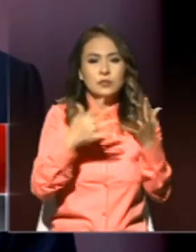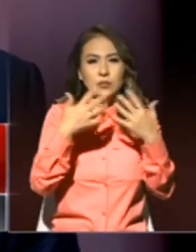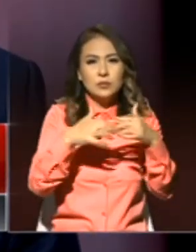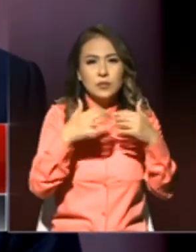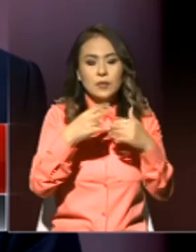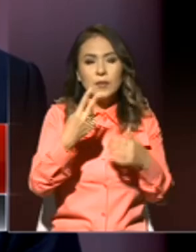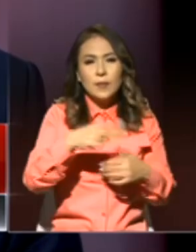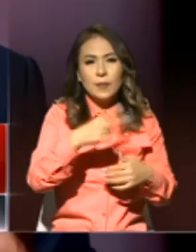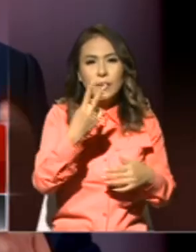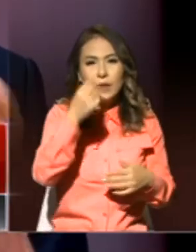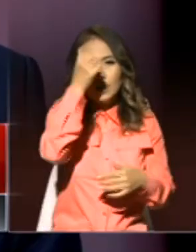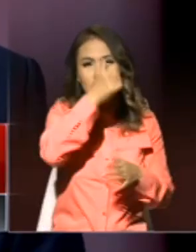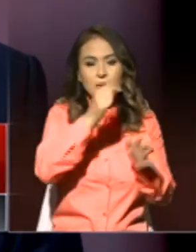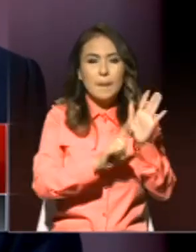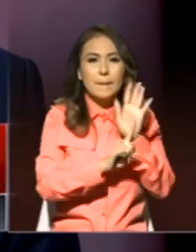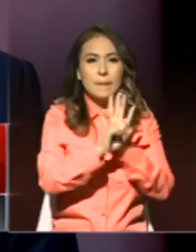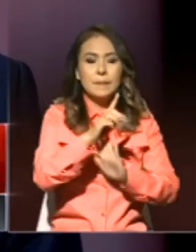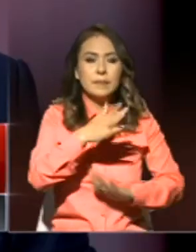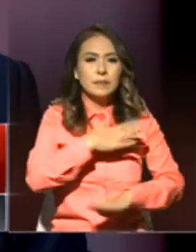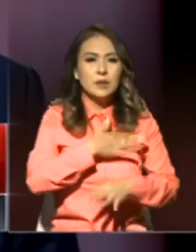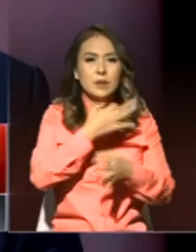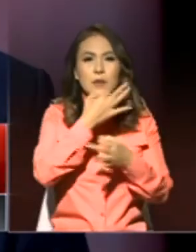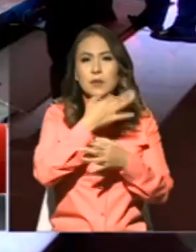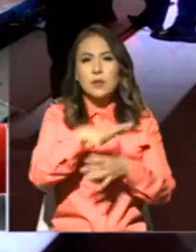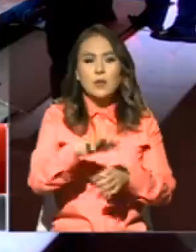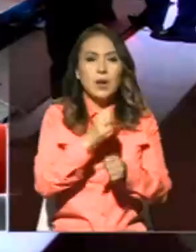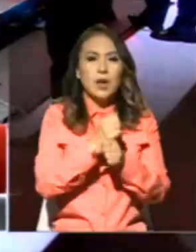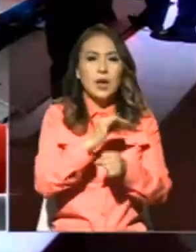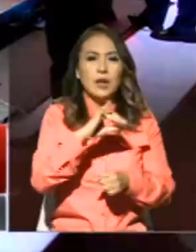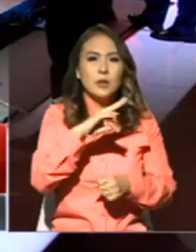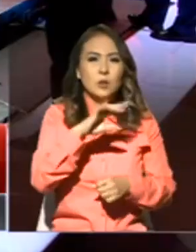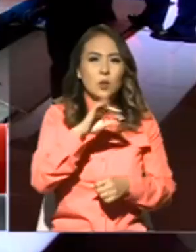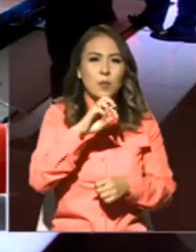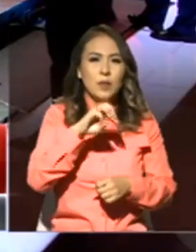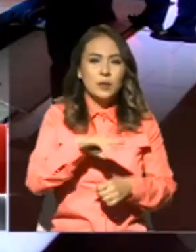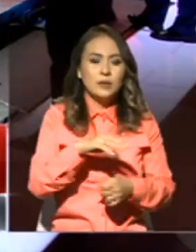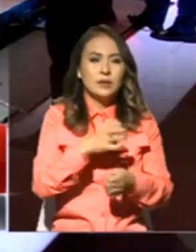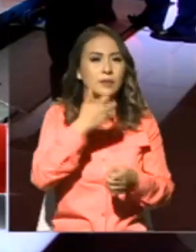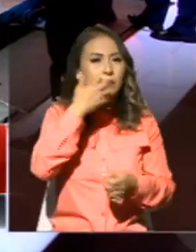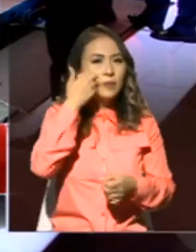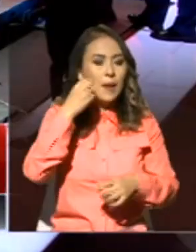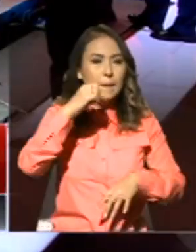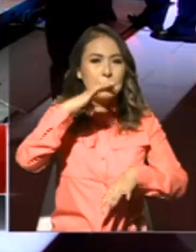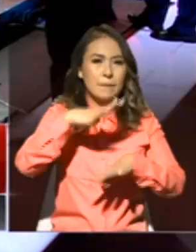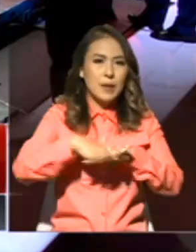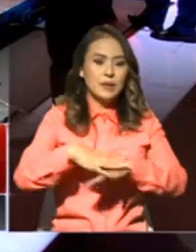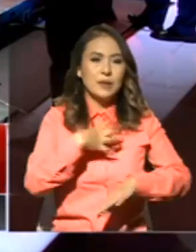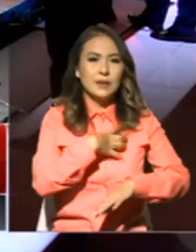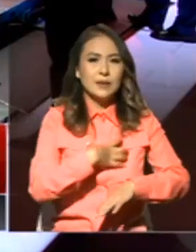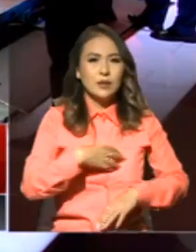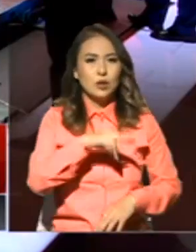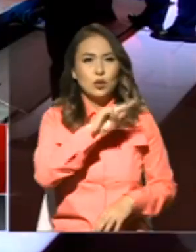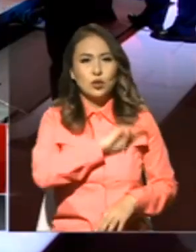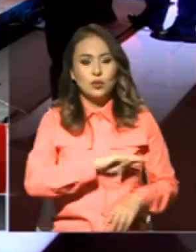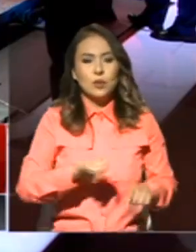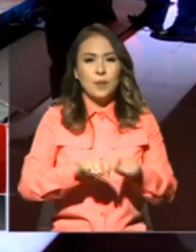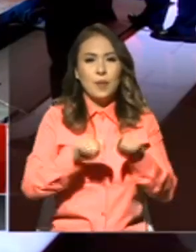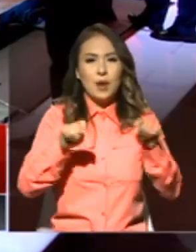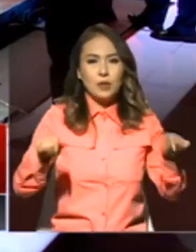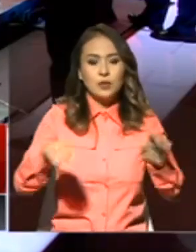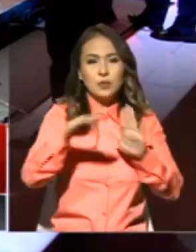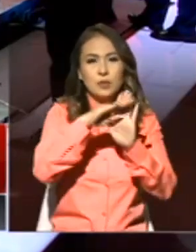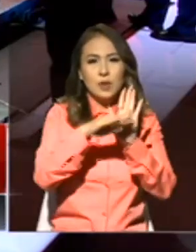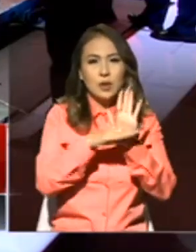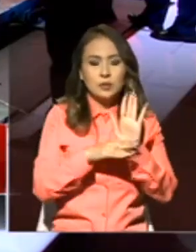былтыр 22 жылдан бастап біз қалай болғанда да осындай инструменттерді пайдаланып халықты банктің негізгі жұмысы жинақтауға, бағыттау,